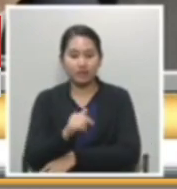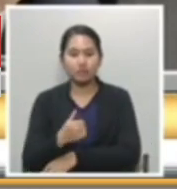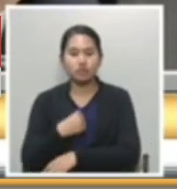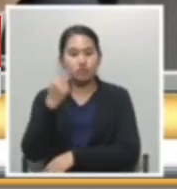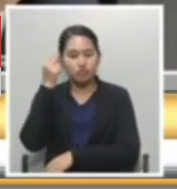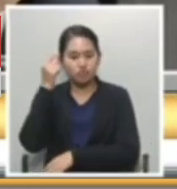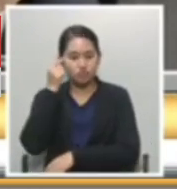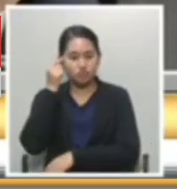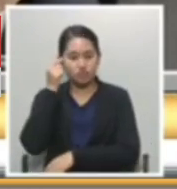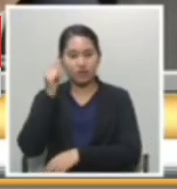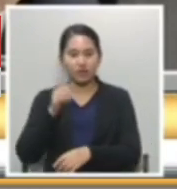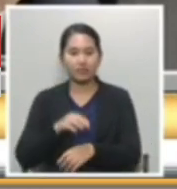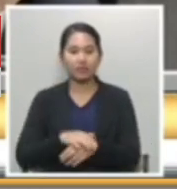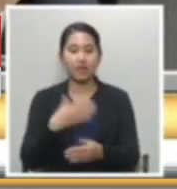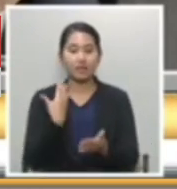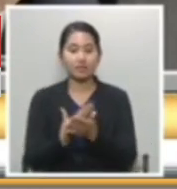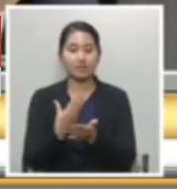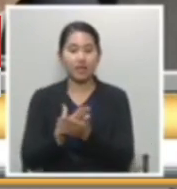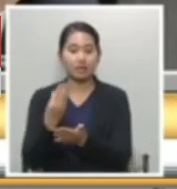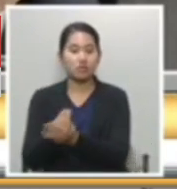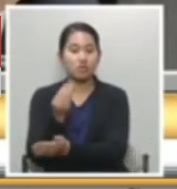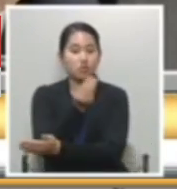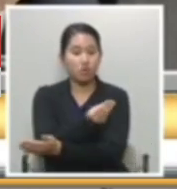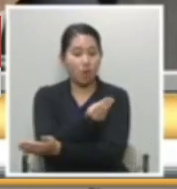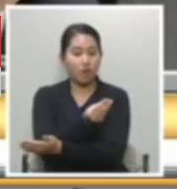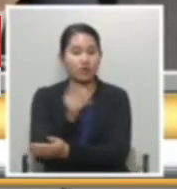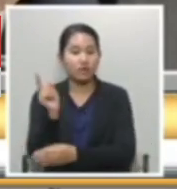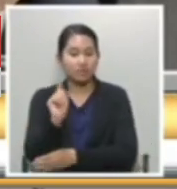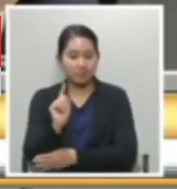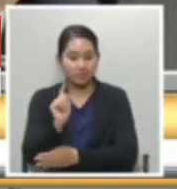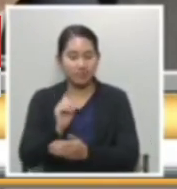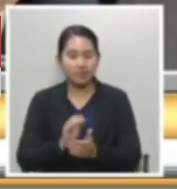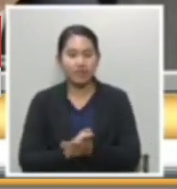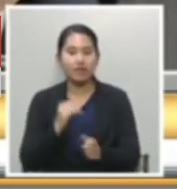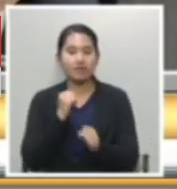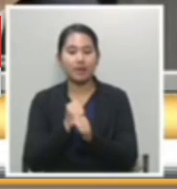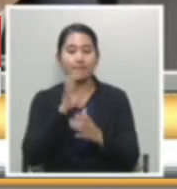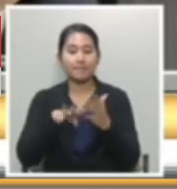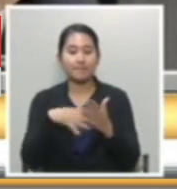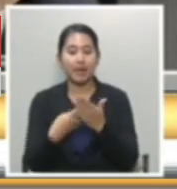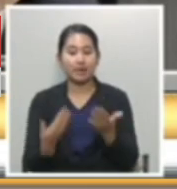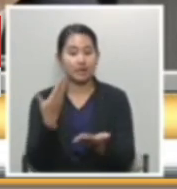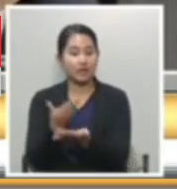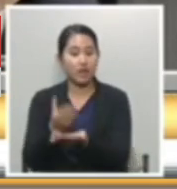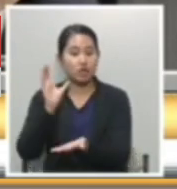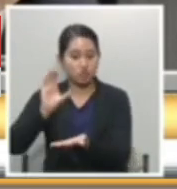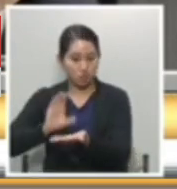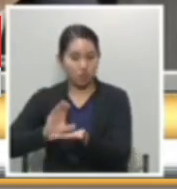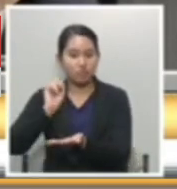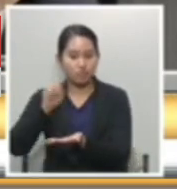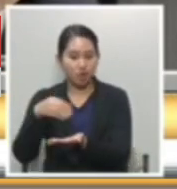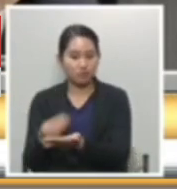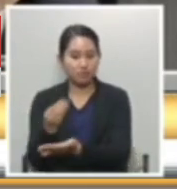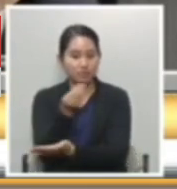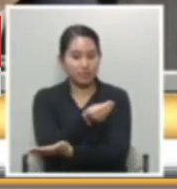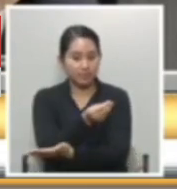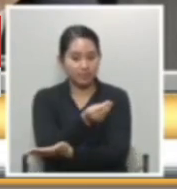ในปีก่อนเงินที่ต้องชดเชยในปีก่อนหน้าเมื่อใดทำงบประมาณปั๊บต้องชดเชยทันที